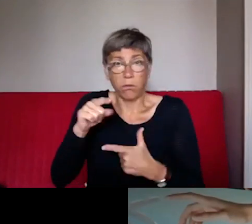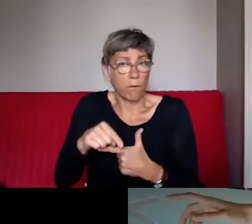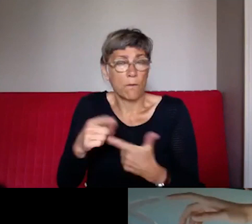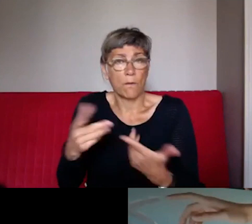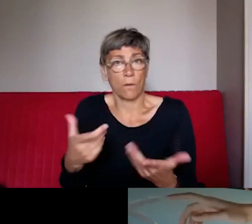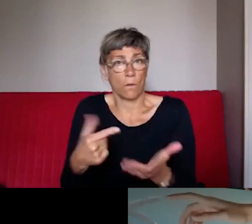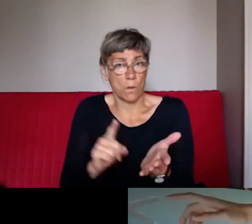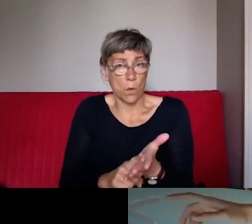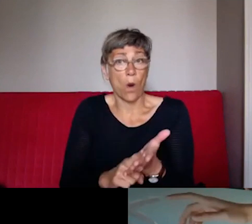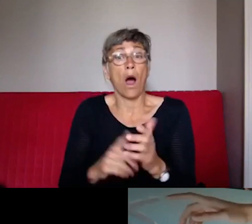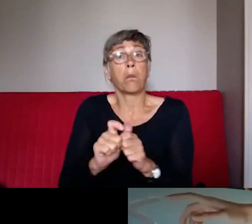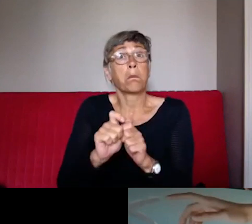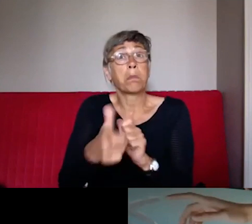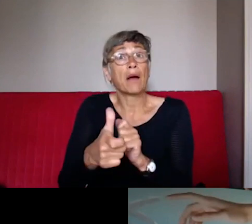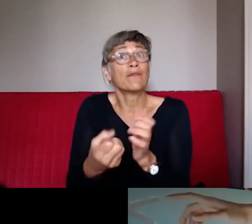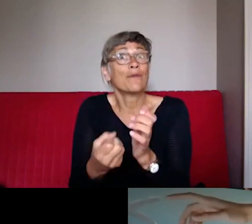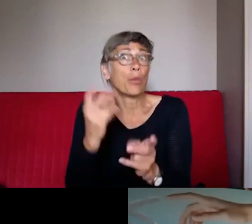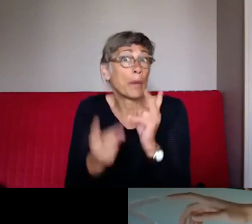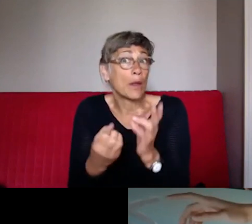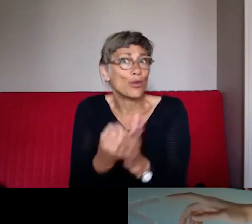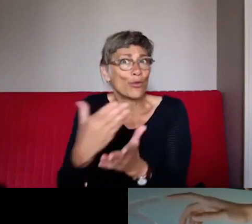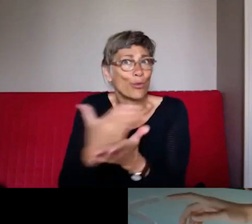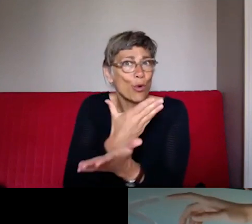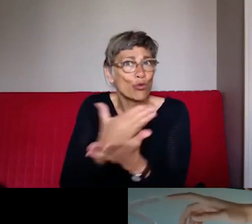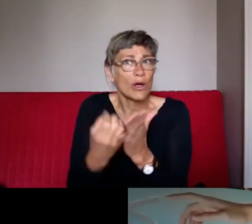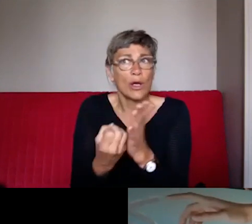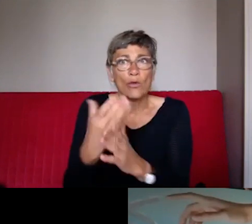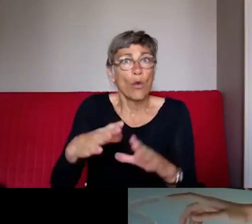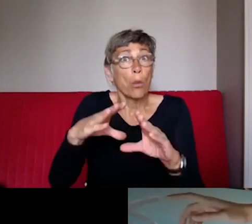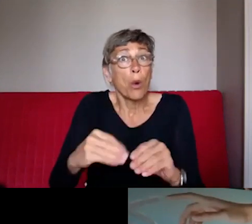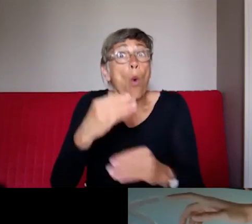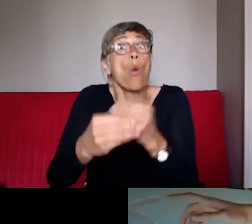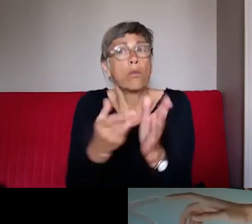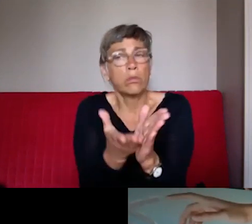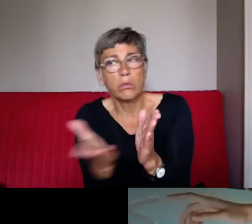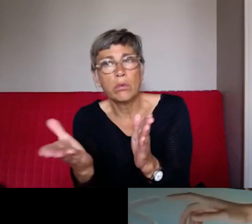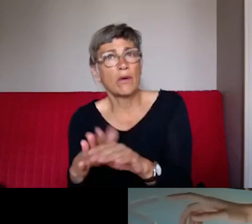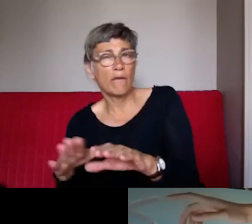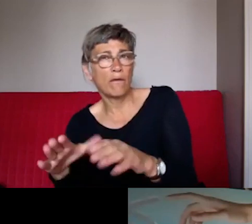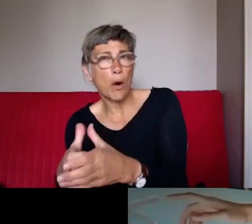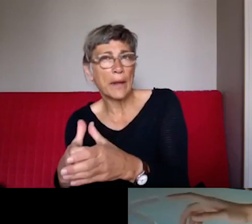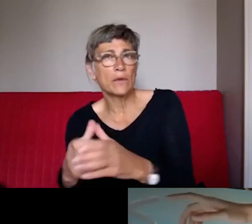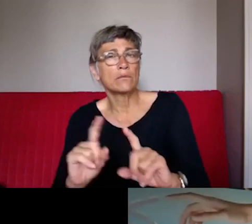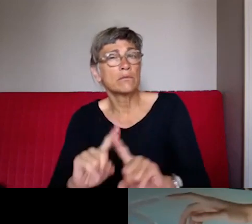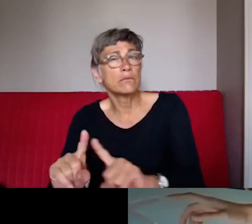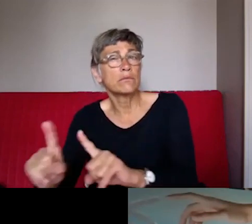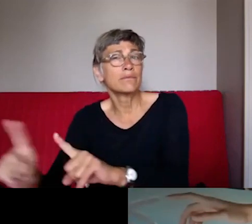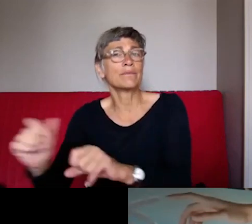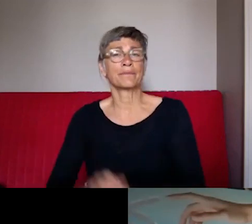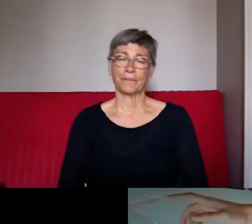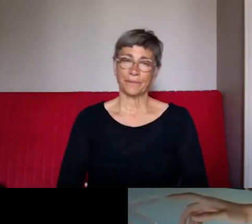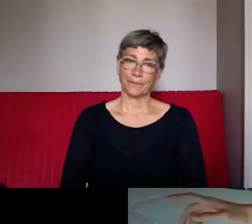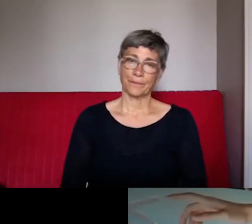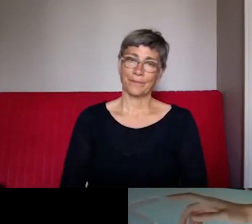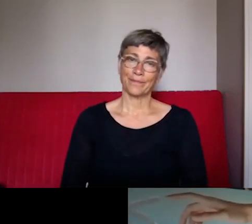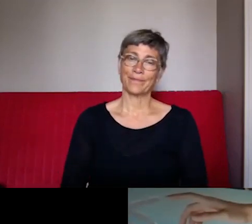après, peut ouvrir sur un nouveau projet, sur un nouveau poste, mais aussi sur des formations, sur voilà, différentes choses. Alors, ce que je